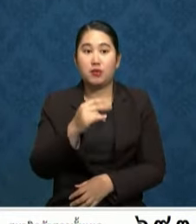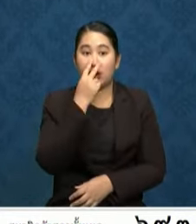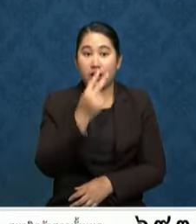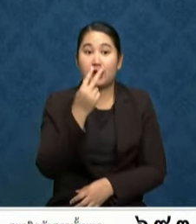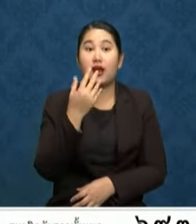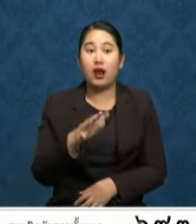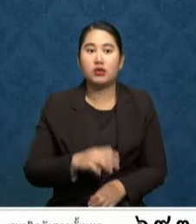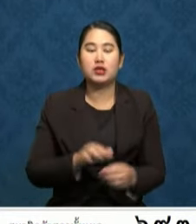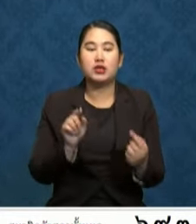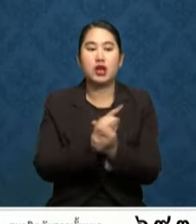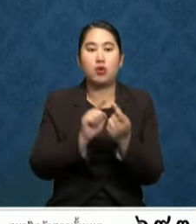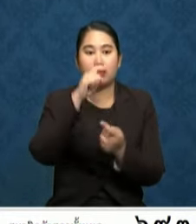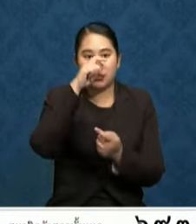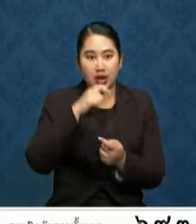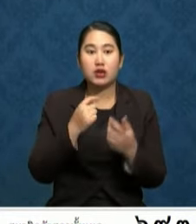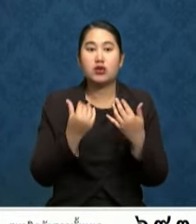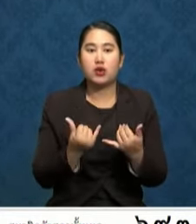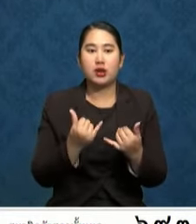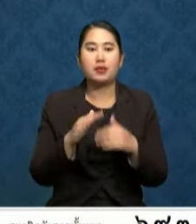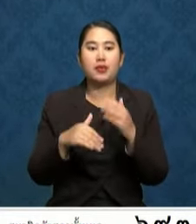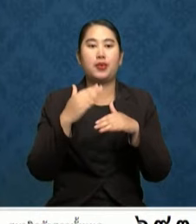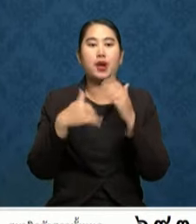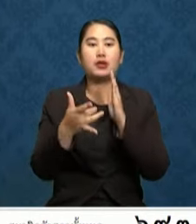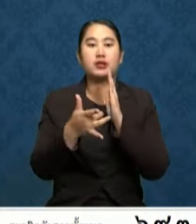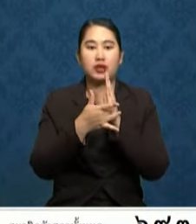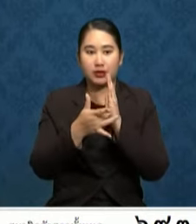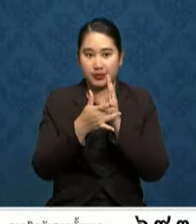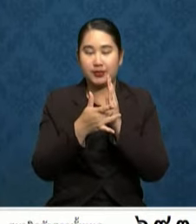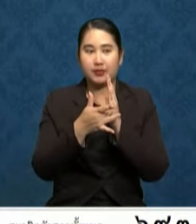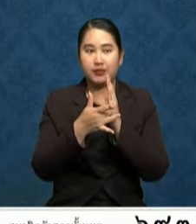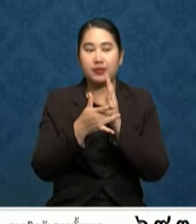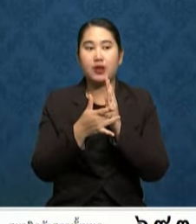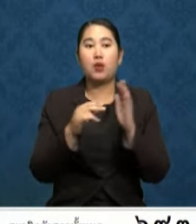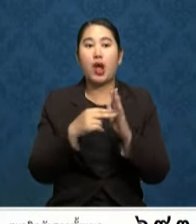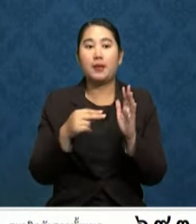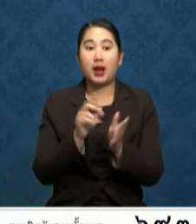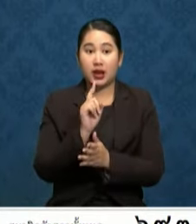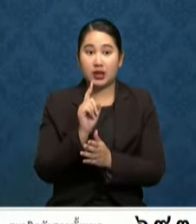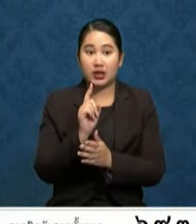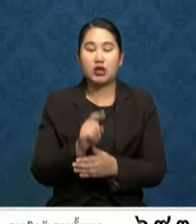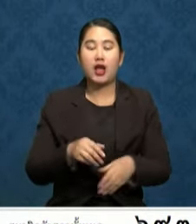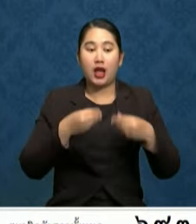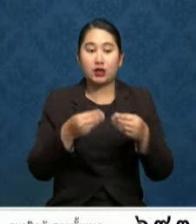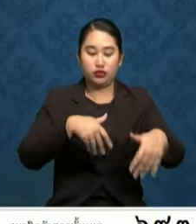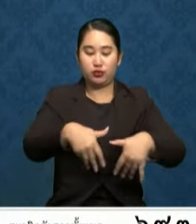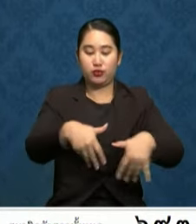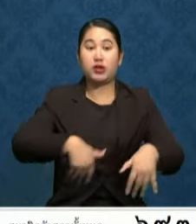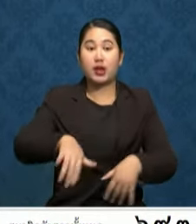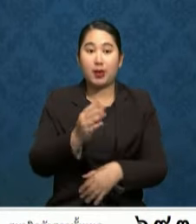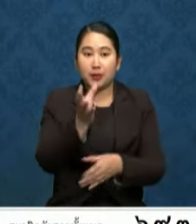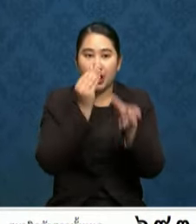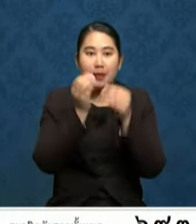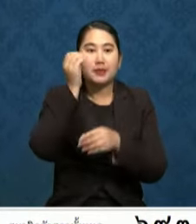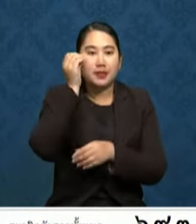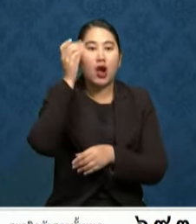ท่านจะเห็นว่าสังคมประเทศไทยเนี่ยจะเข้าไปสู่ Digital economiesก็แปลว่าเราจะต้องทำให้ประชาชนมีความรู้จักและก็มี